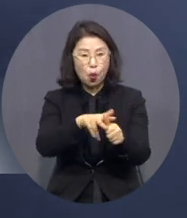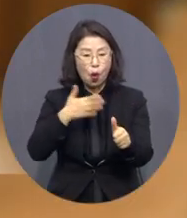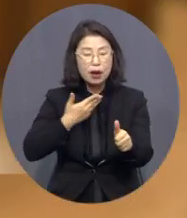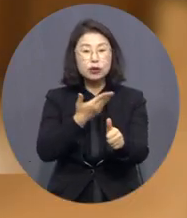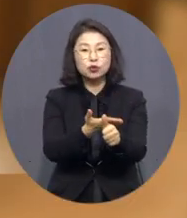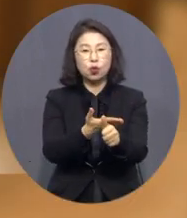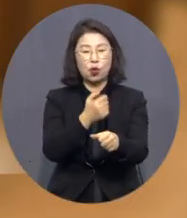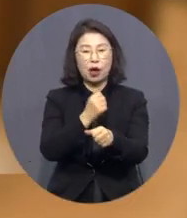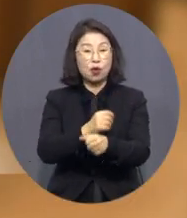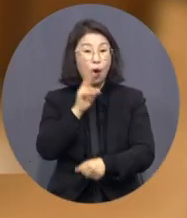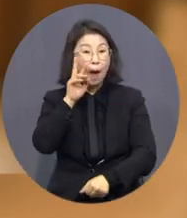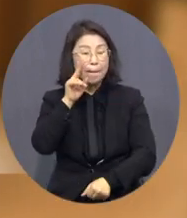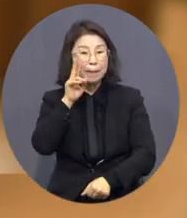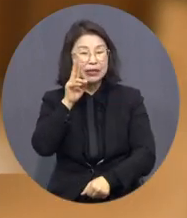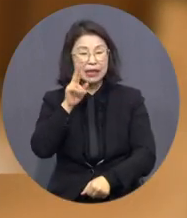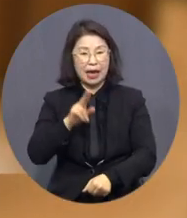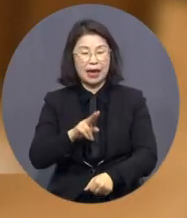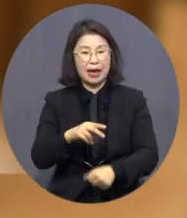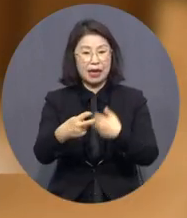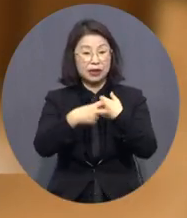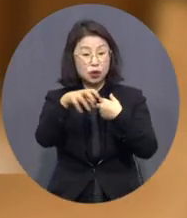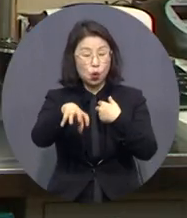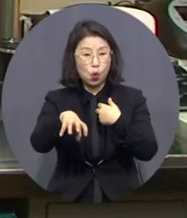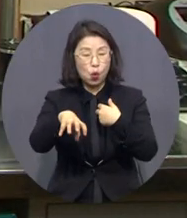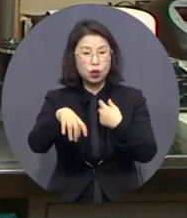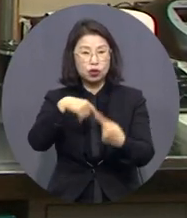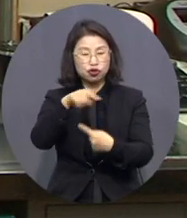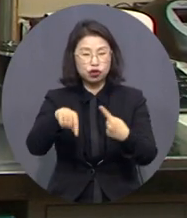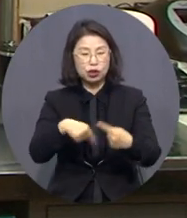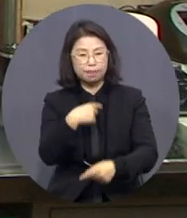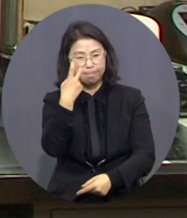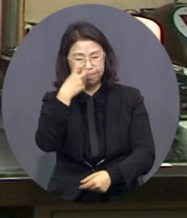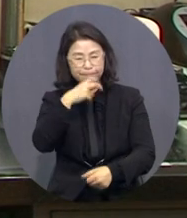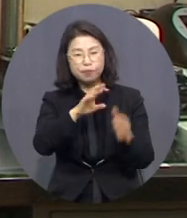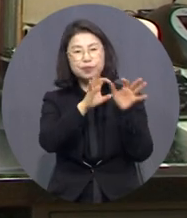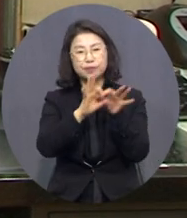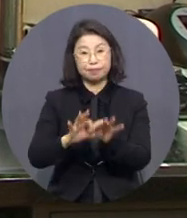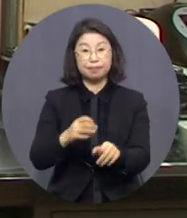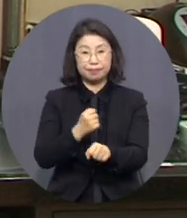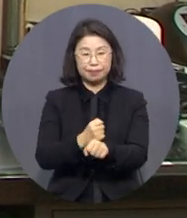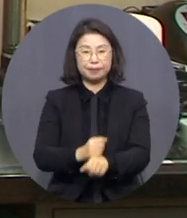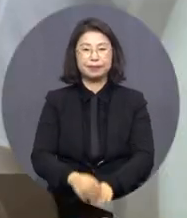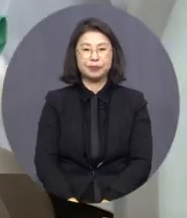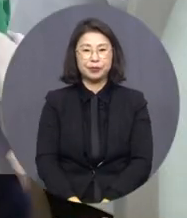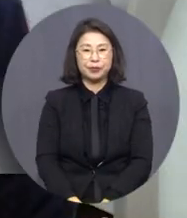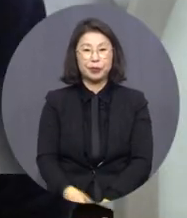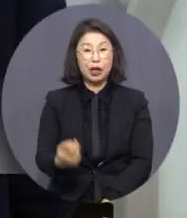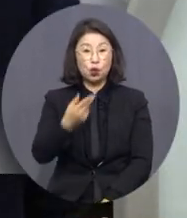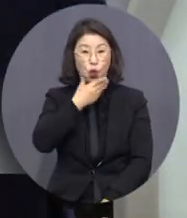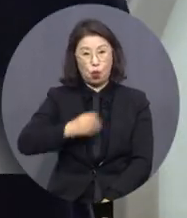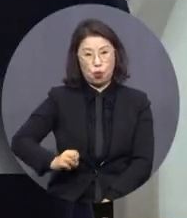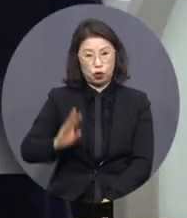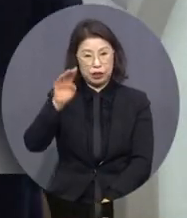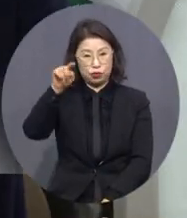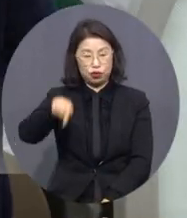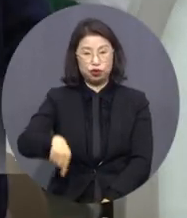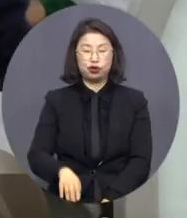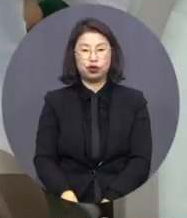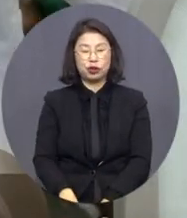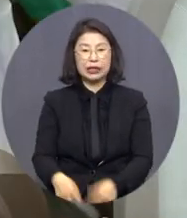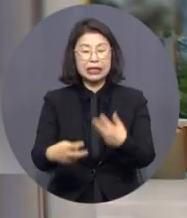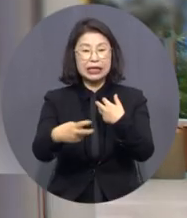업데이트하고 비상진료기관 운영 현황을 수시로 점검한다고 밝혔습니다. 한편 보건복지부는